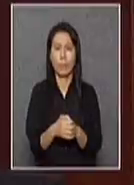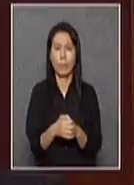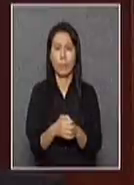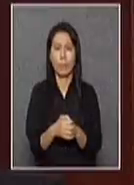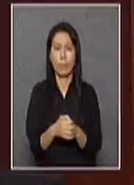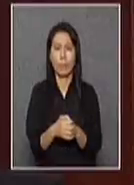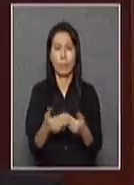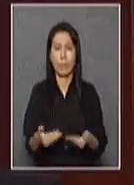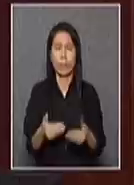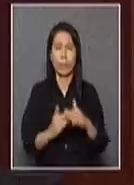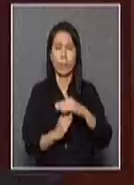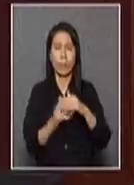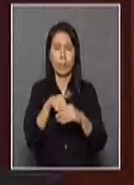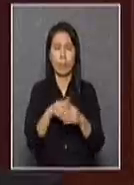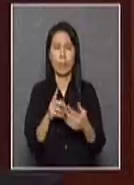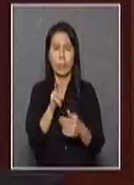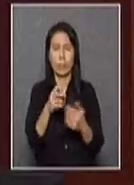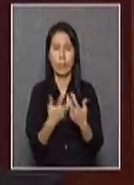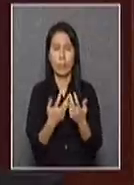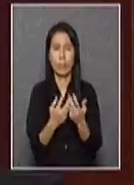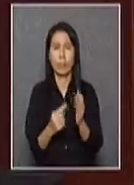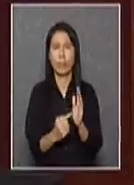現在停止表決，顯示結果。